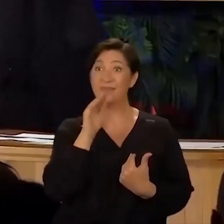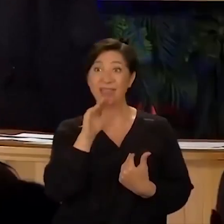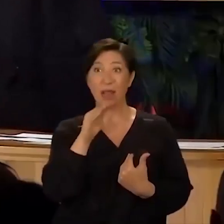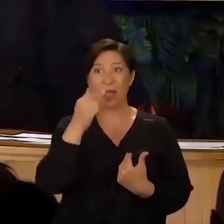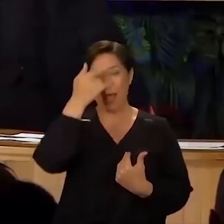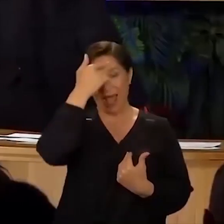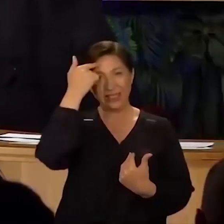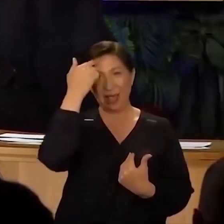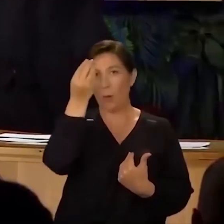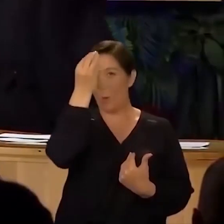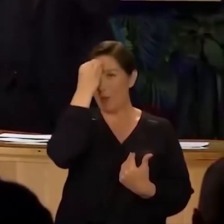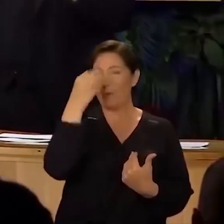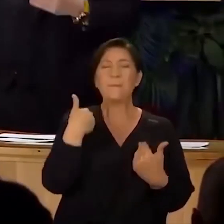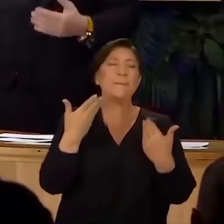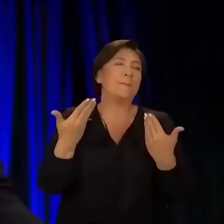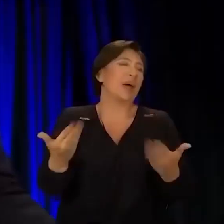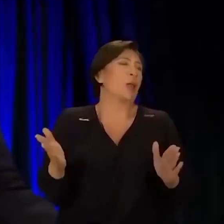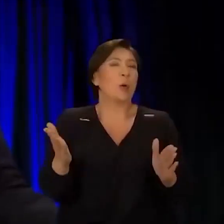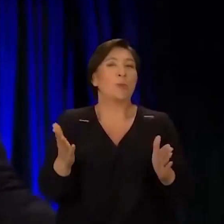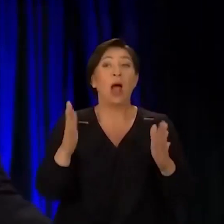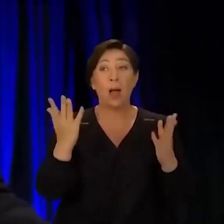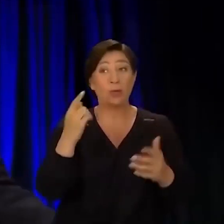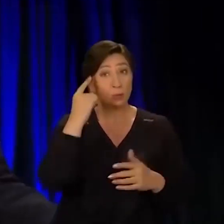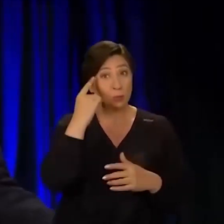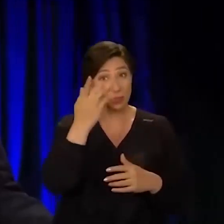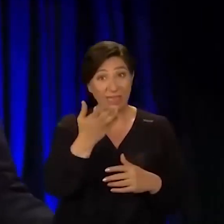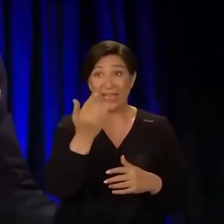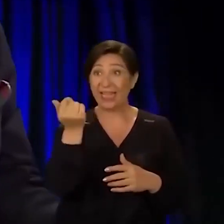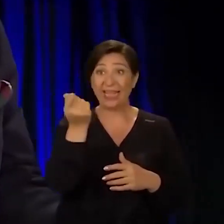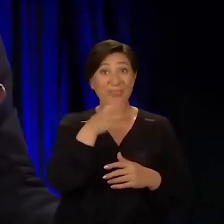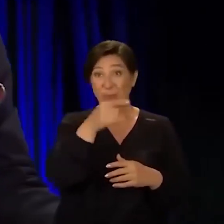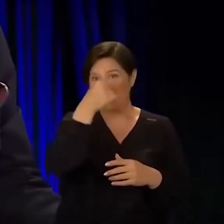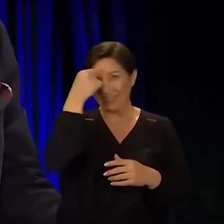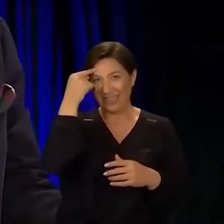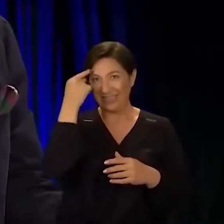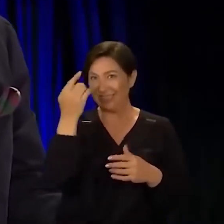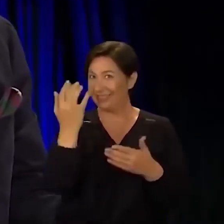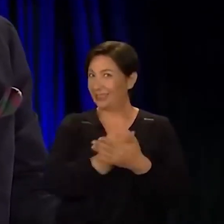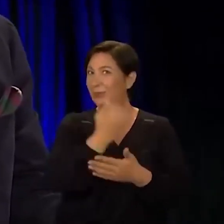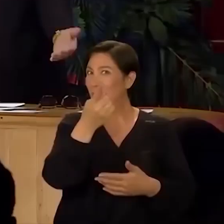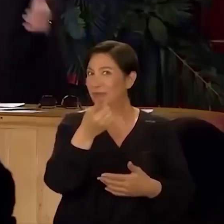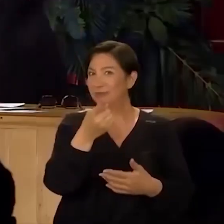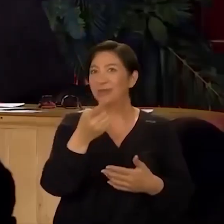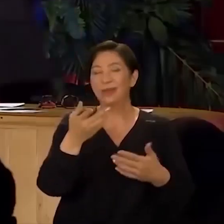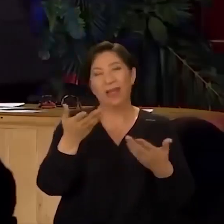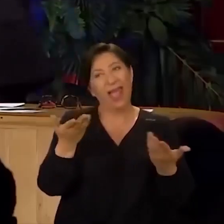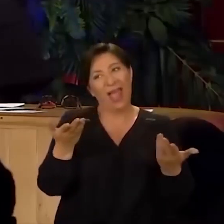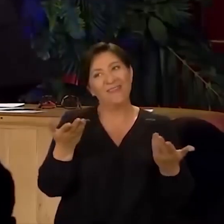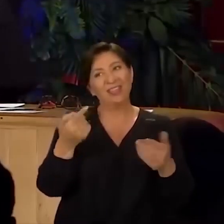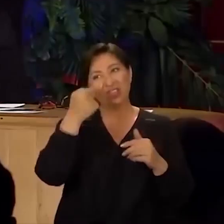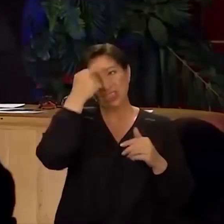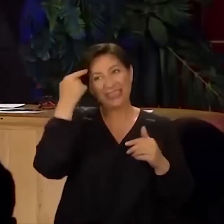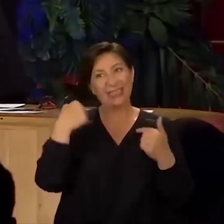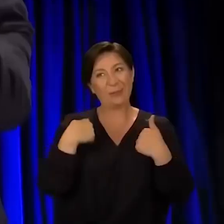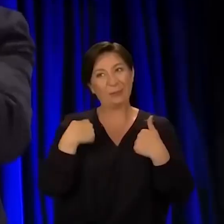hanımefendilerin alnından öpmeye bayılıyorum tekrar düşün ki hayatta kaç kere bu şansı elde ediyorsun yani evet